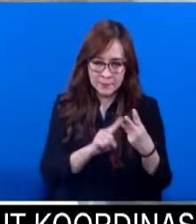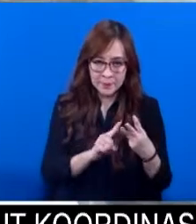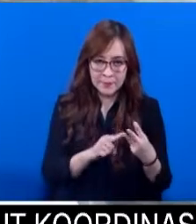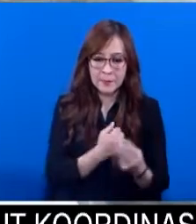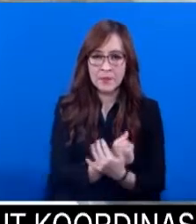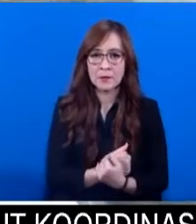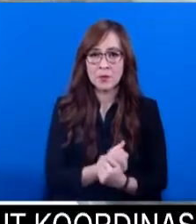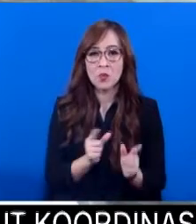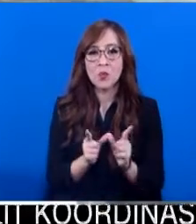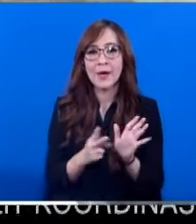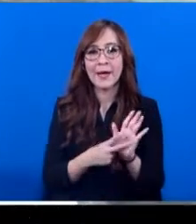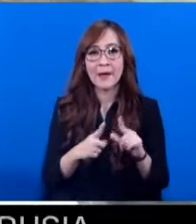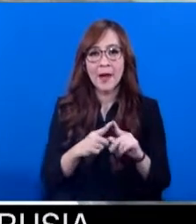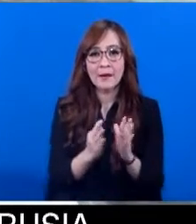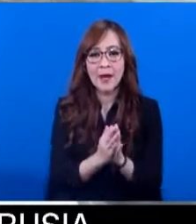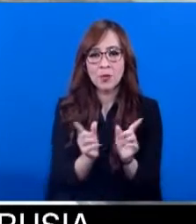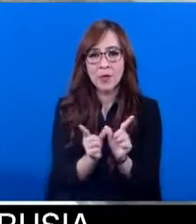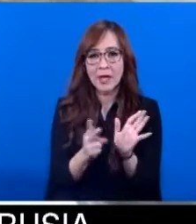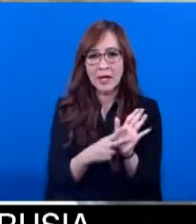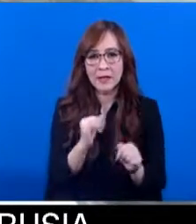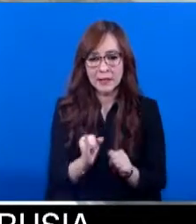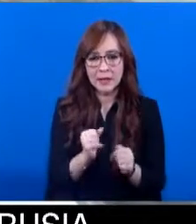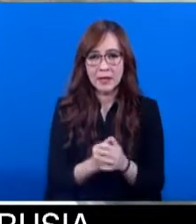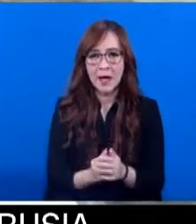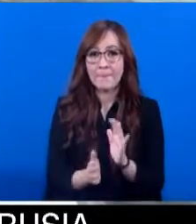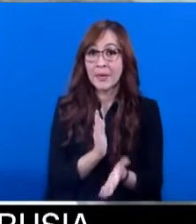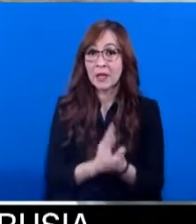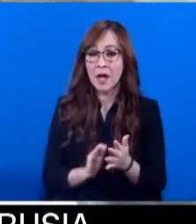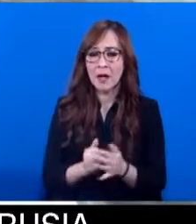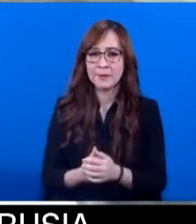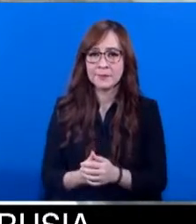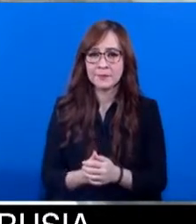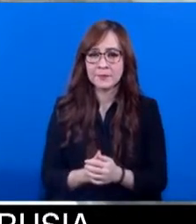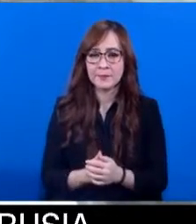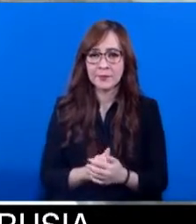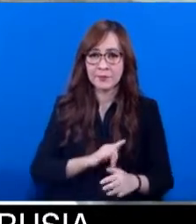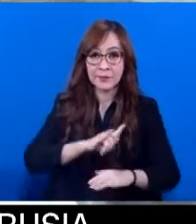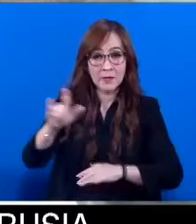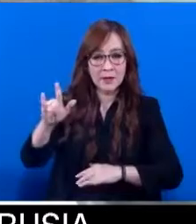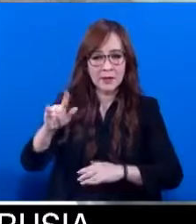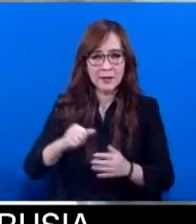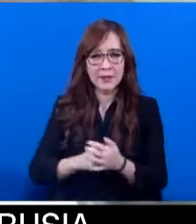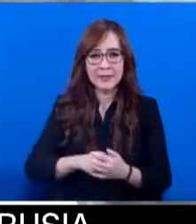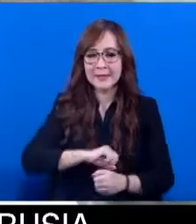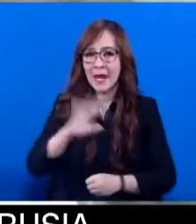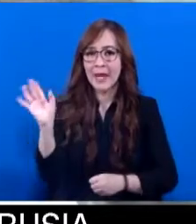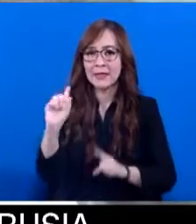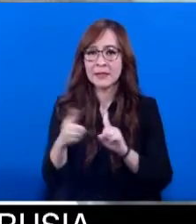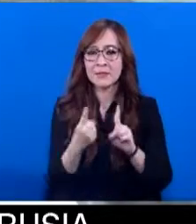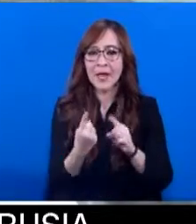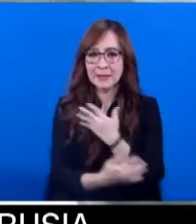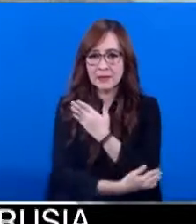warga negara asing maupun warga negara Indonesia yang melakukan perjalanan ke tanah air di luar dari 11 negara yang masuk dalam daftar hitam